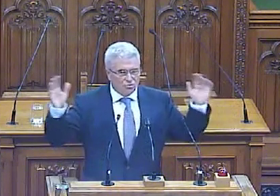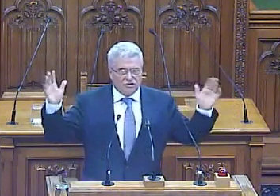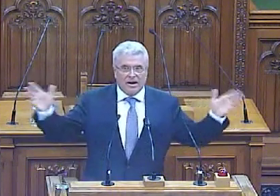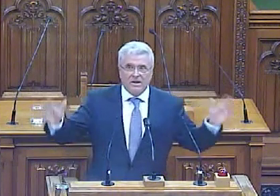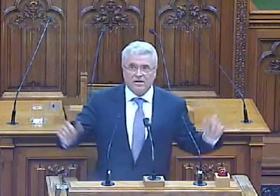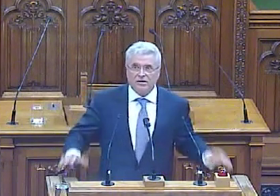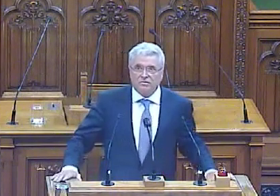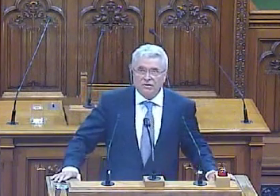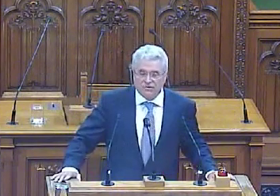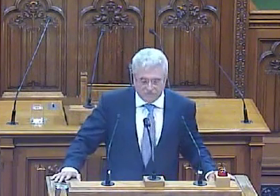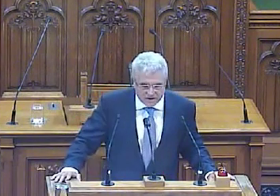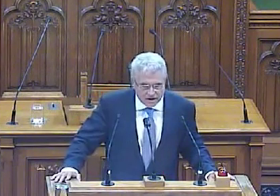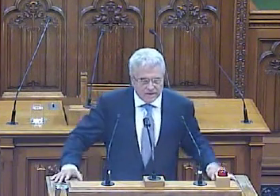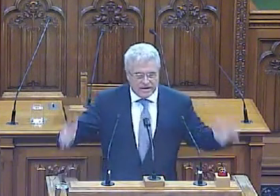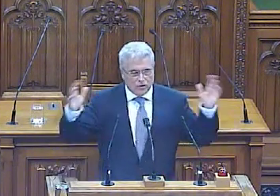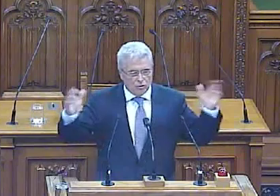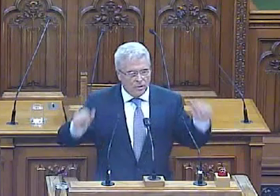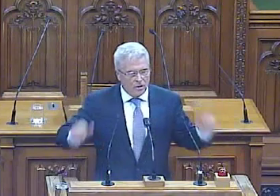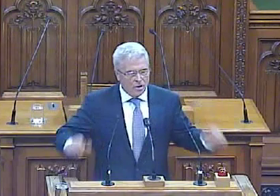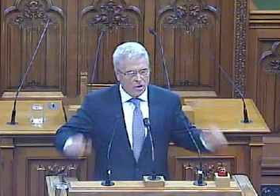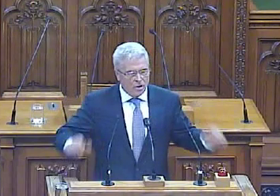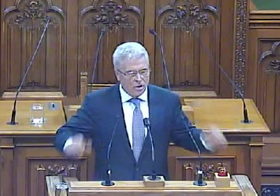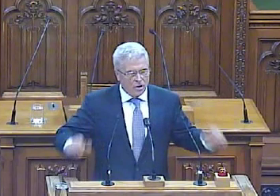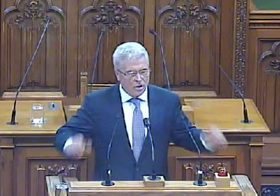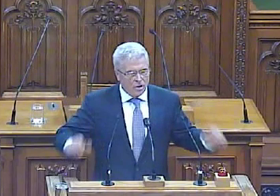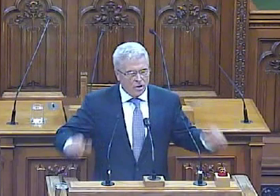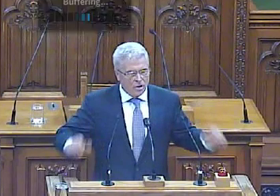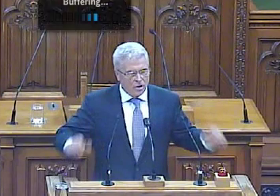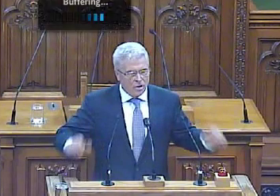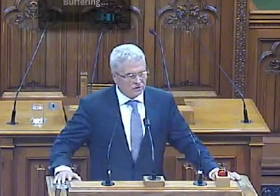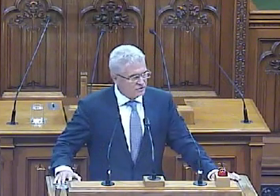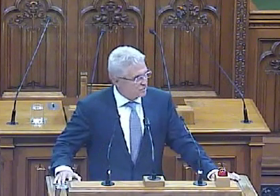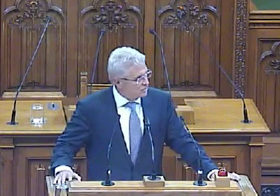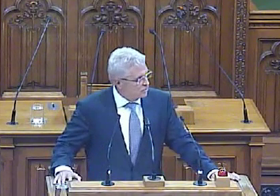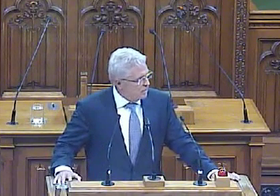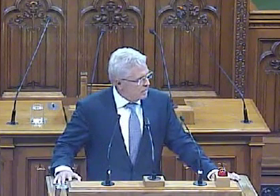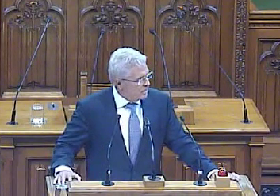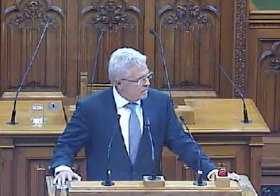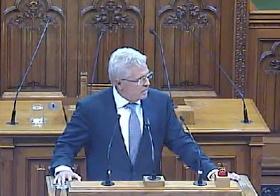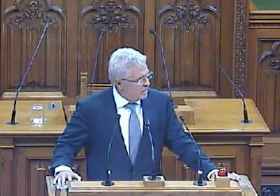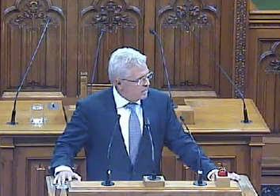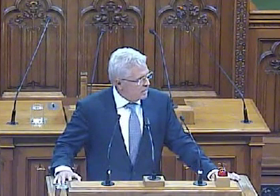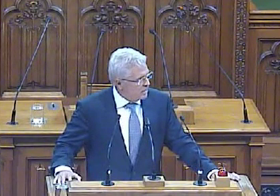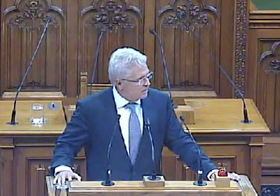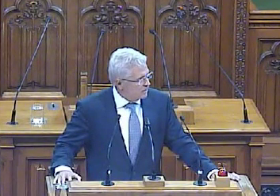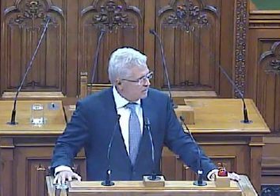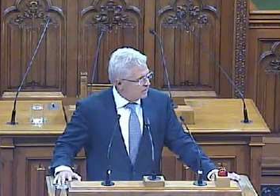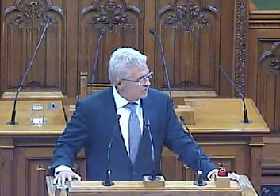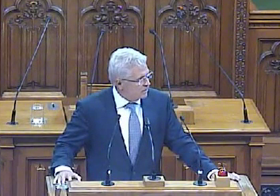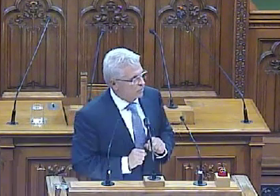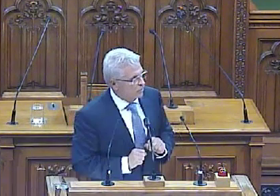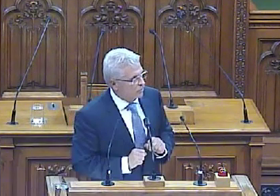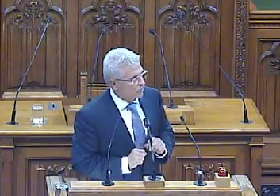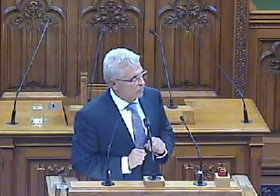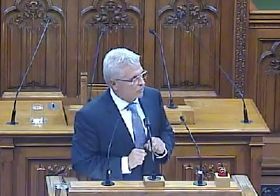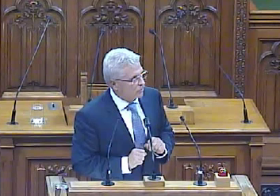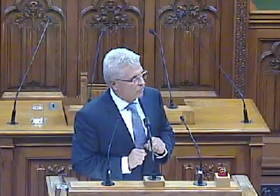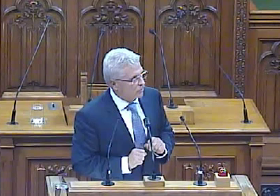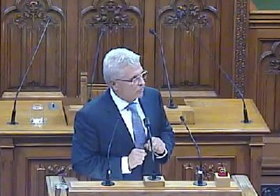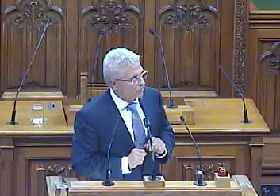wie sozial ist Wien gegenüber auch den Senioren. Ich sehe hier keine